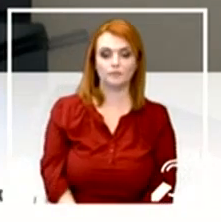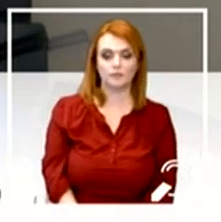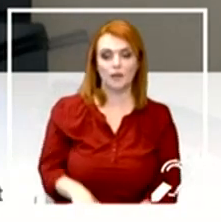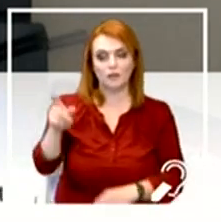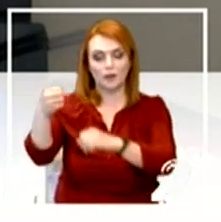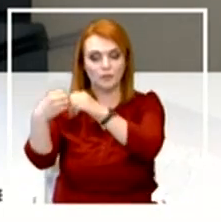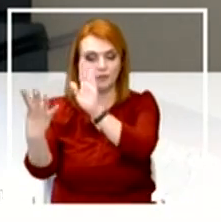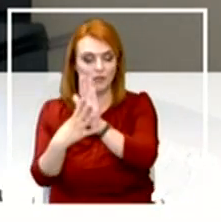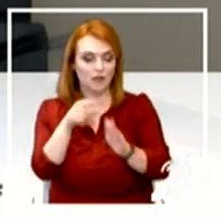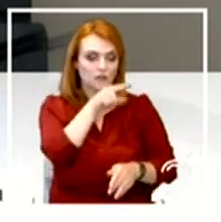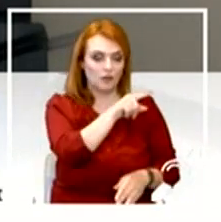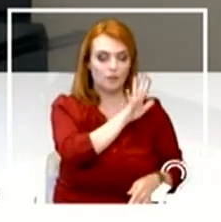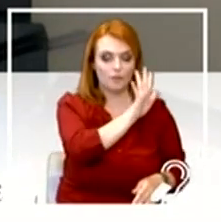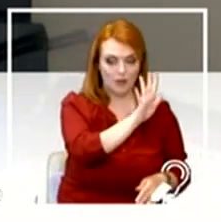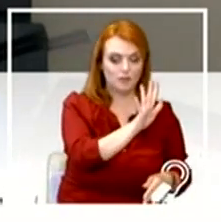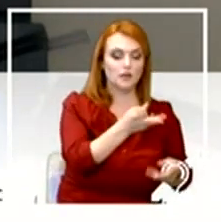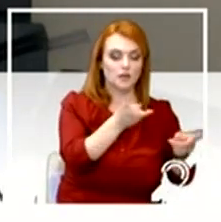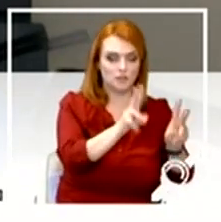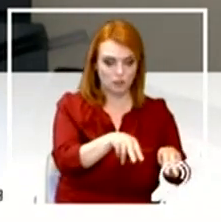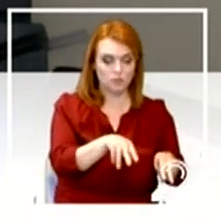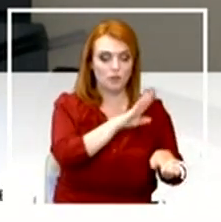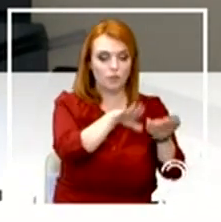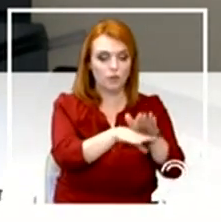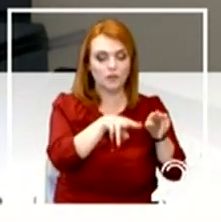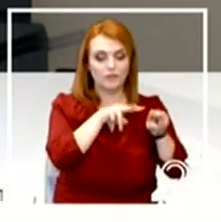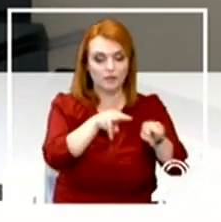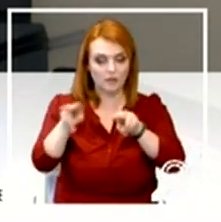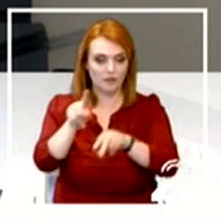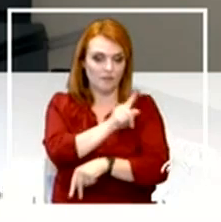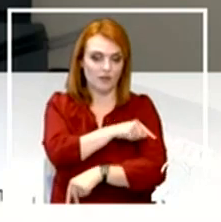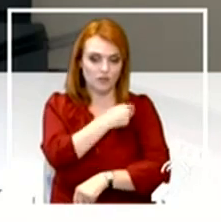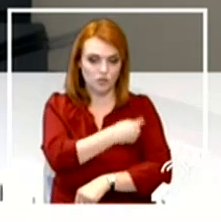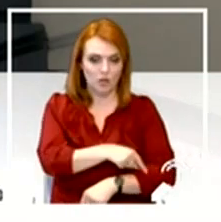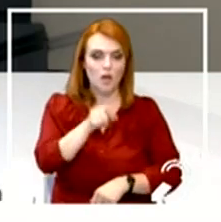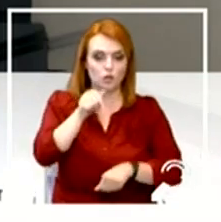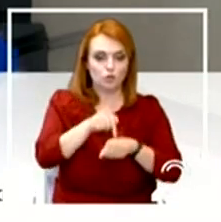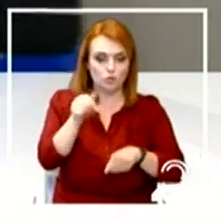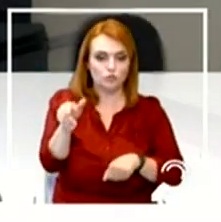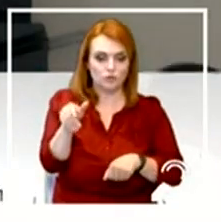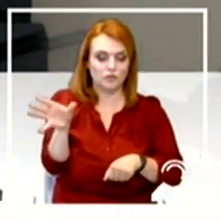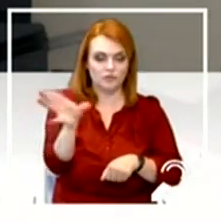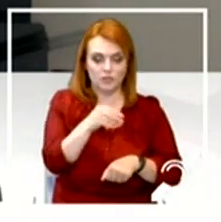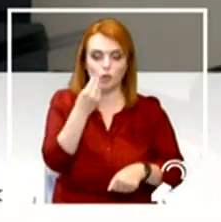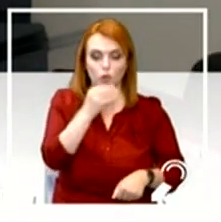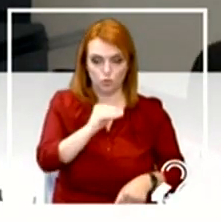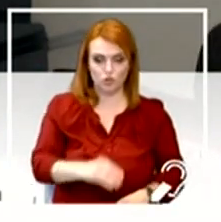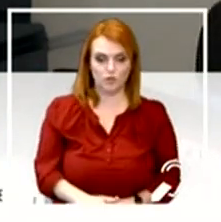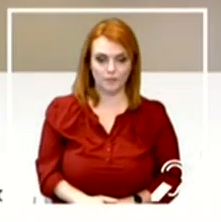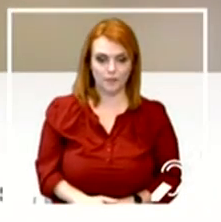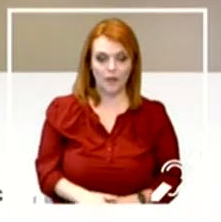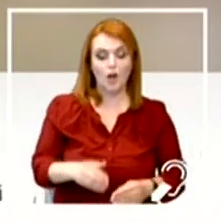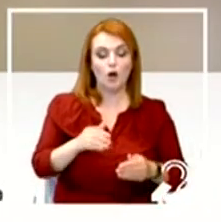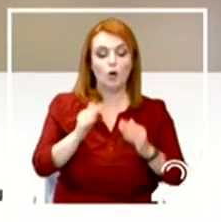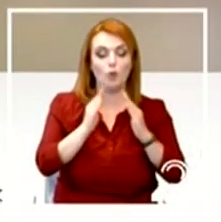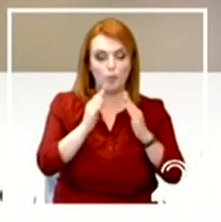rămân deocamdată spitalizați în monitorizarea doctorilor. Starea este satisfăcătoare. Minorii au ajuns la spital după